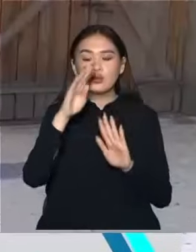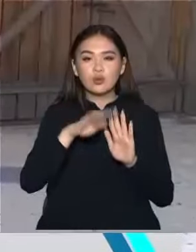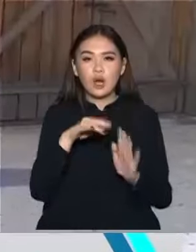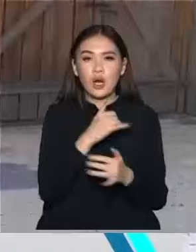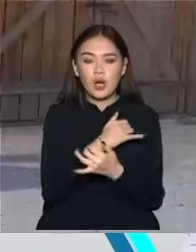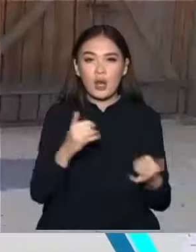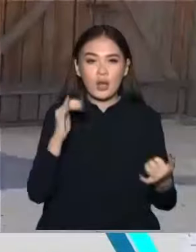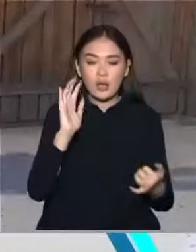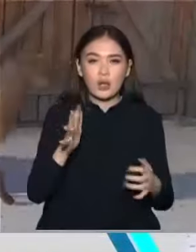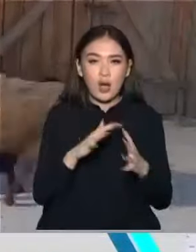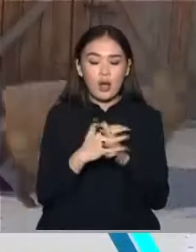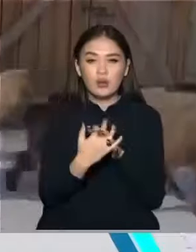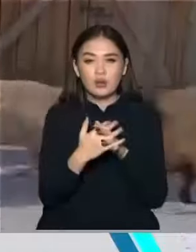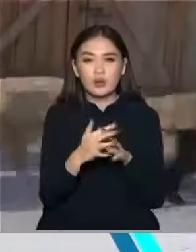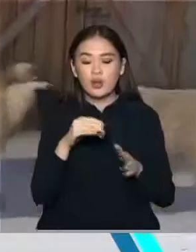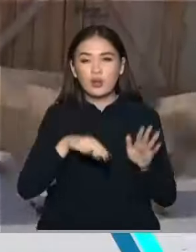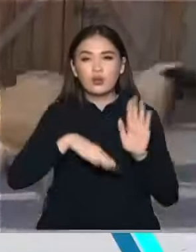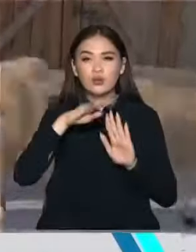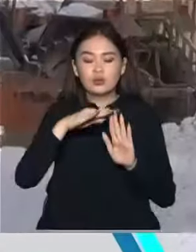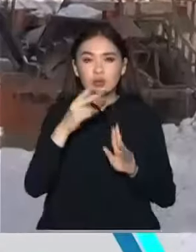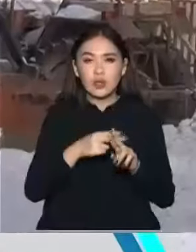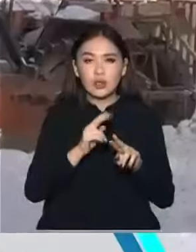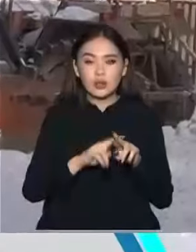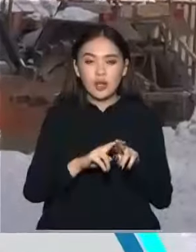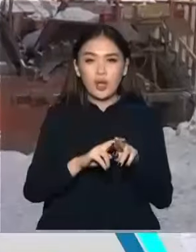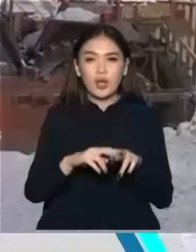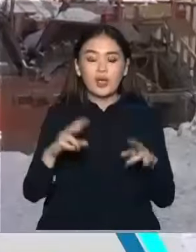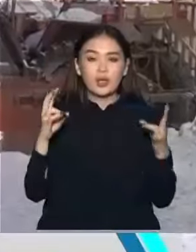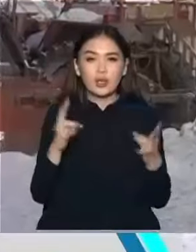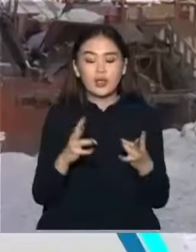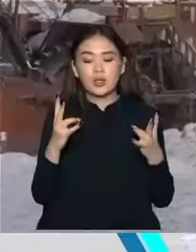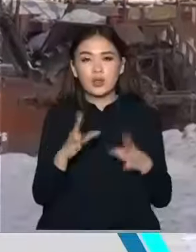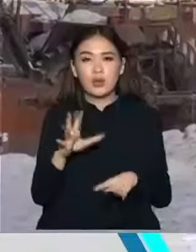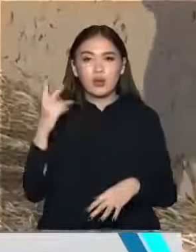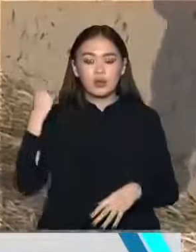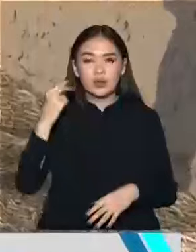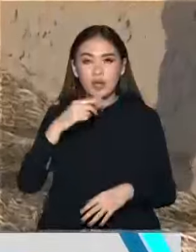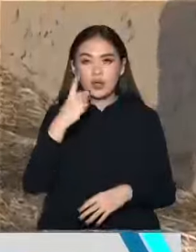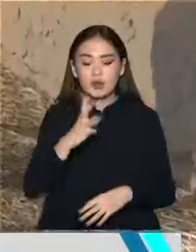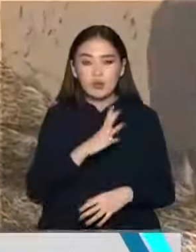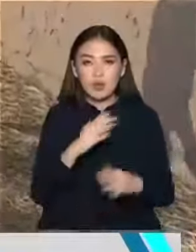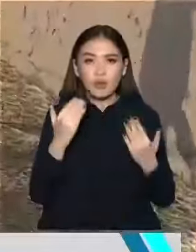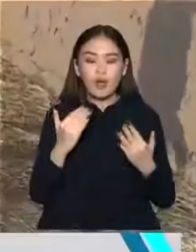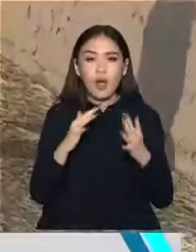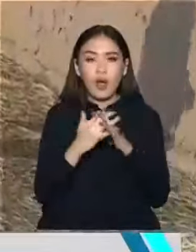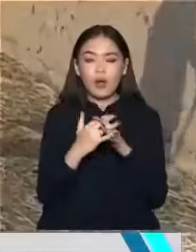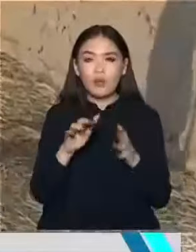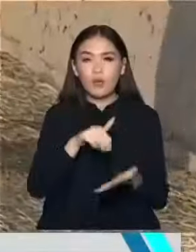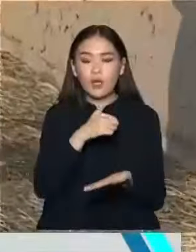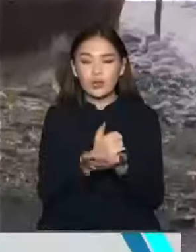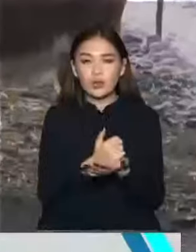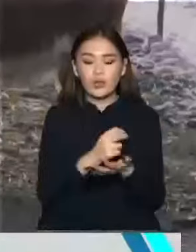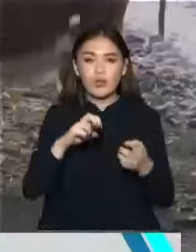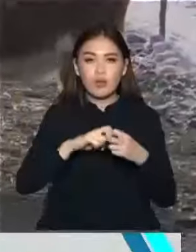арналады. Ауылды өркендетудің мүлдем тың тәсілдері керек, деді президент. Бүгінгі таңда ауылдағы басты проблема